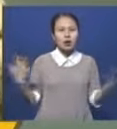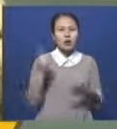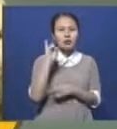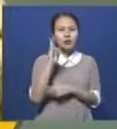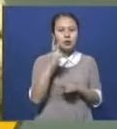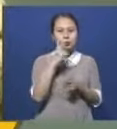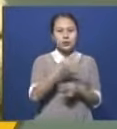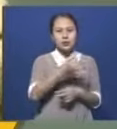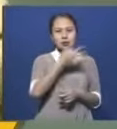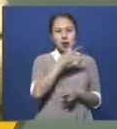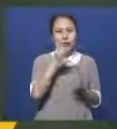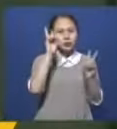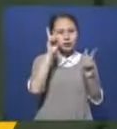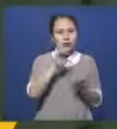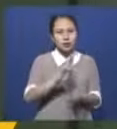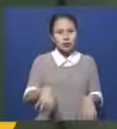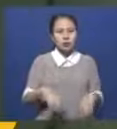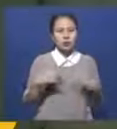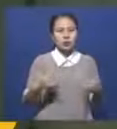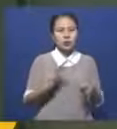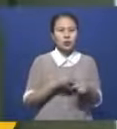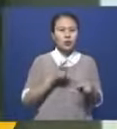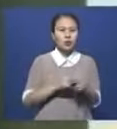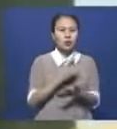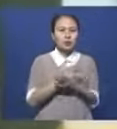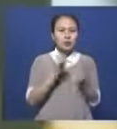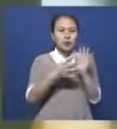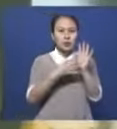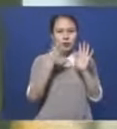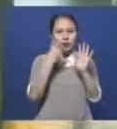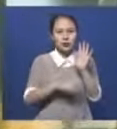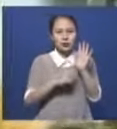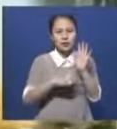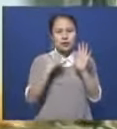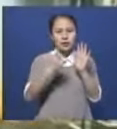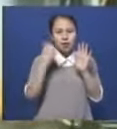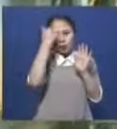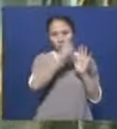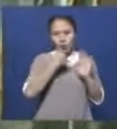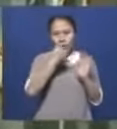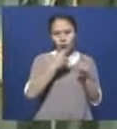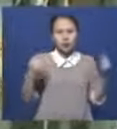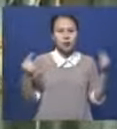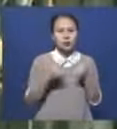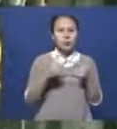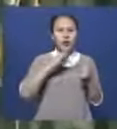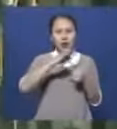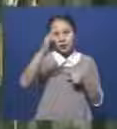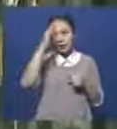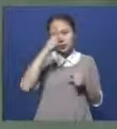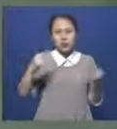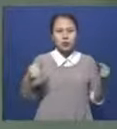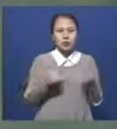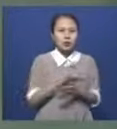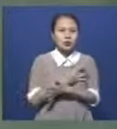ермегі болғанын дөп басып айту қиын. Бұл аспапты 1971 жылы әйгілі өнер танушы, Қазақтың аспаптану